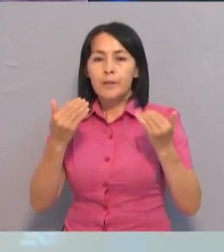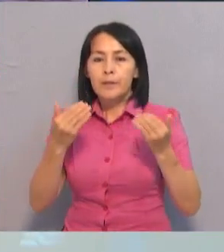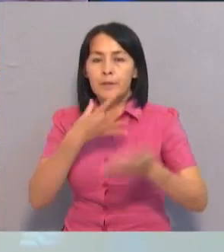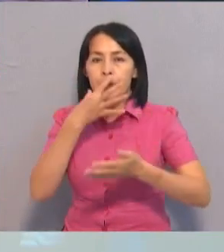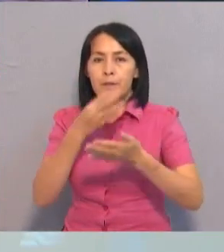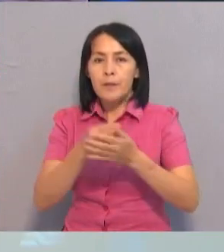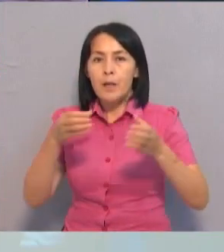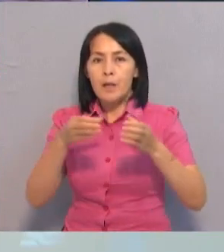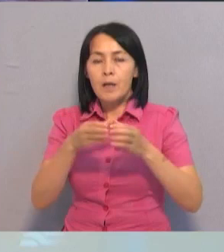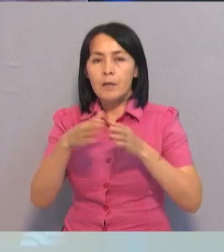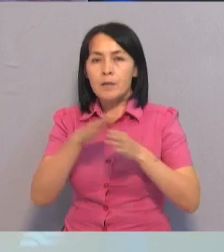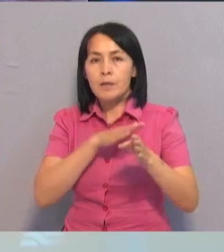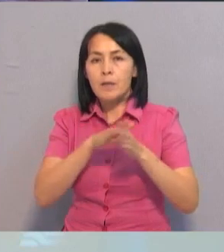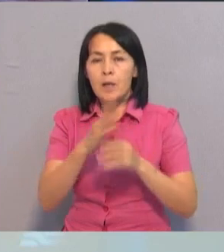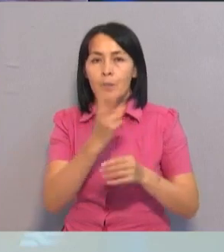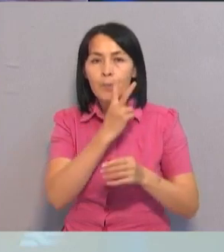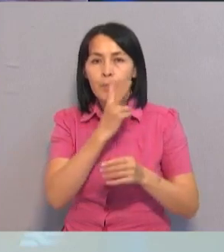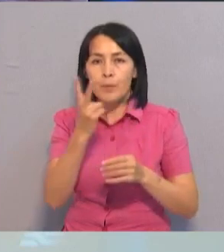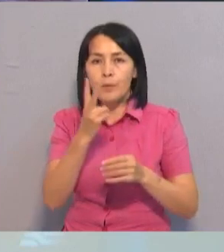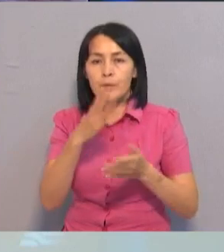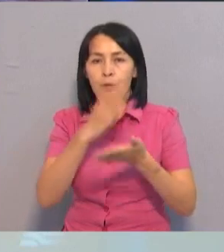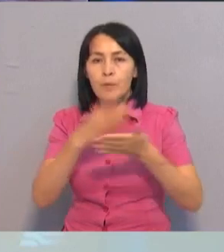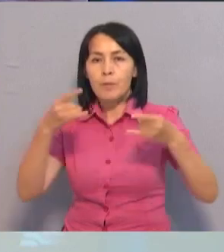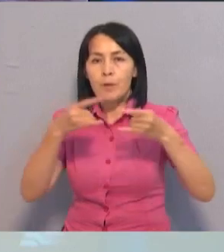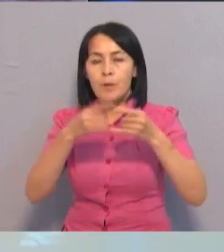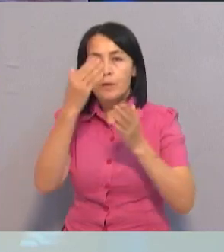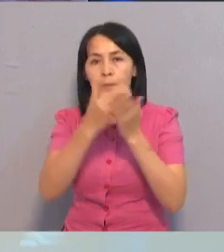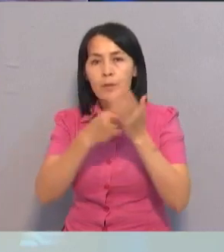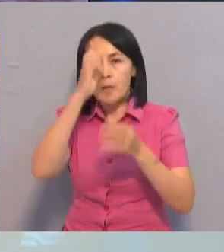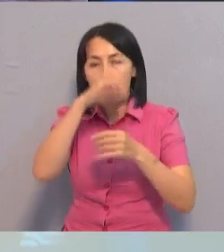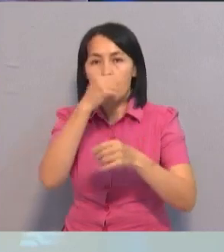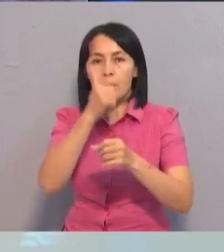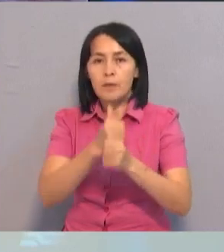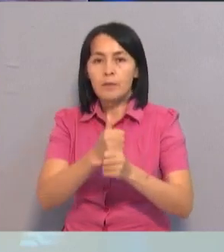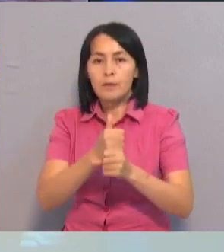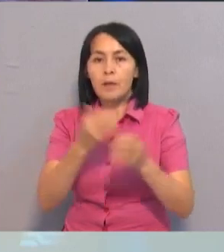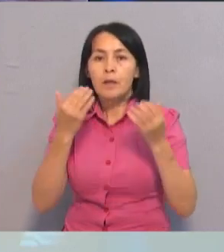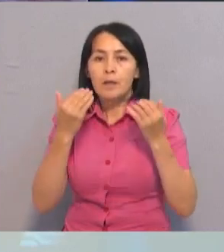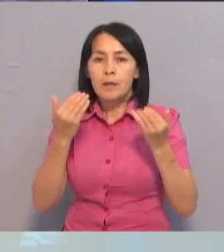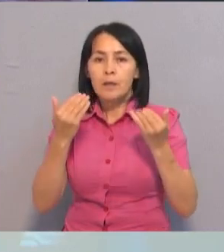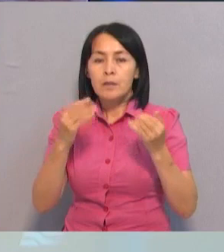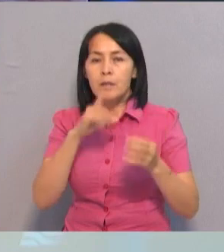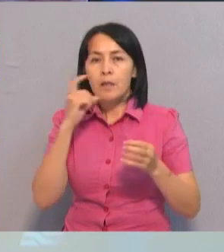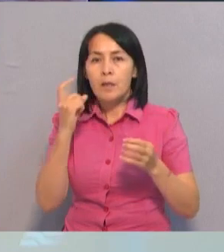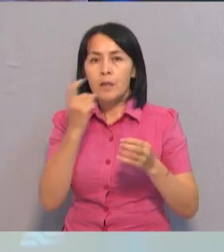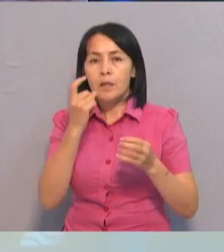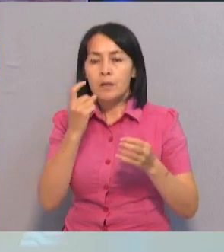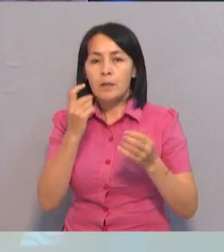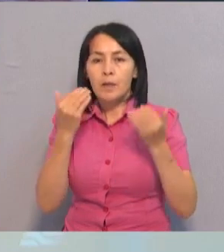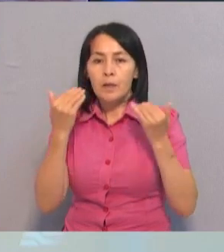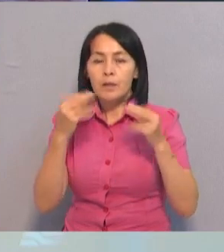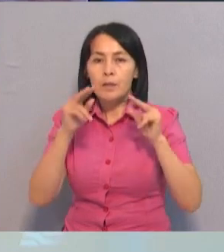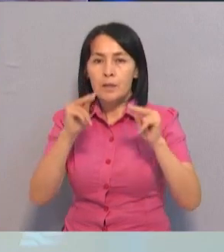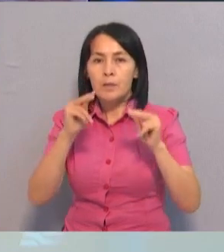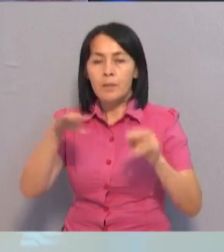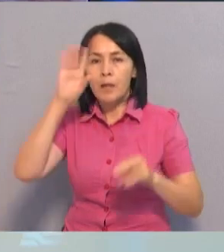своих подразделениях организовали просмотр прямого эфира послания главы государства Касым-Жомарта Токаева «Экономический курс